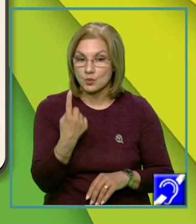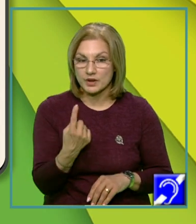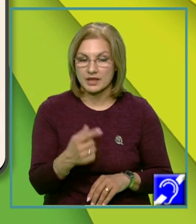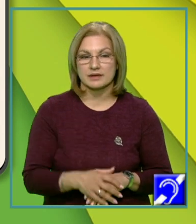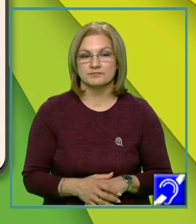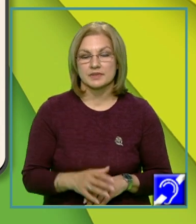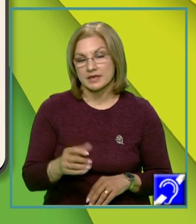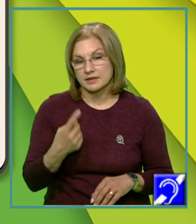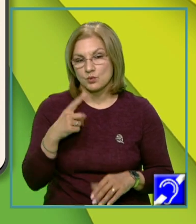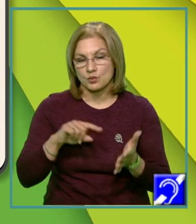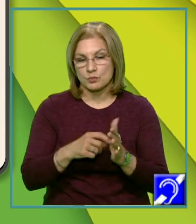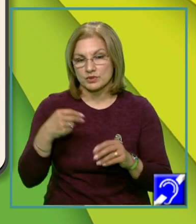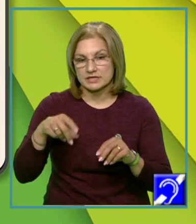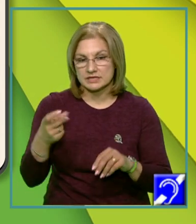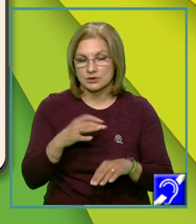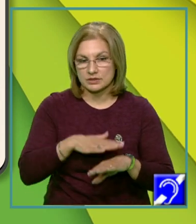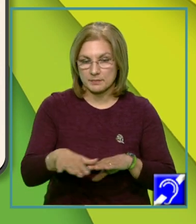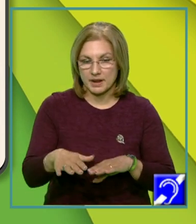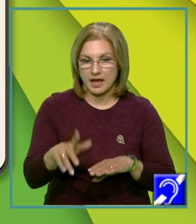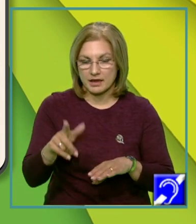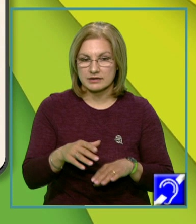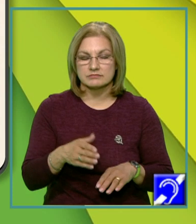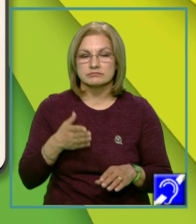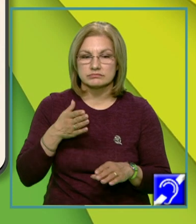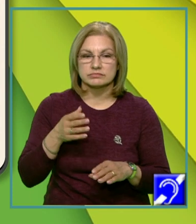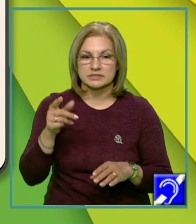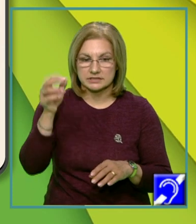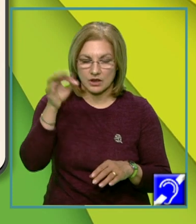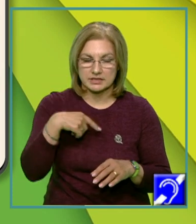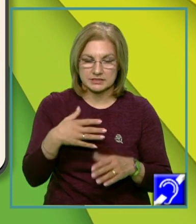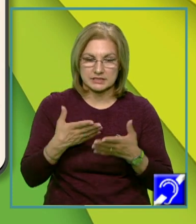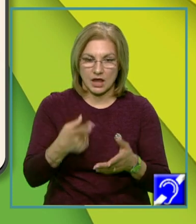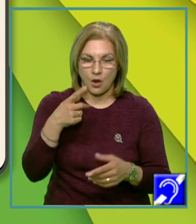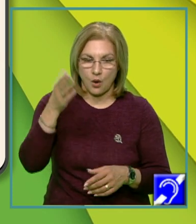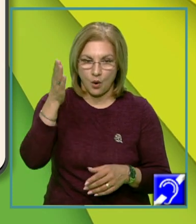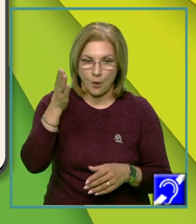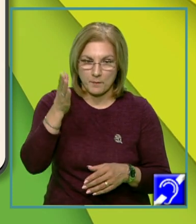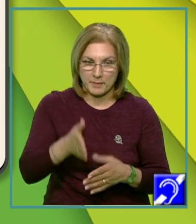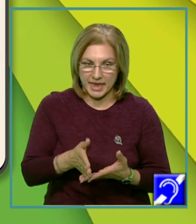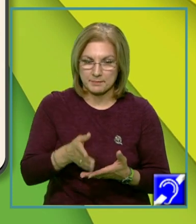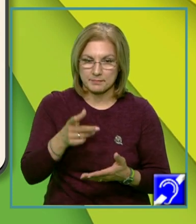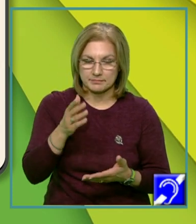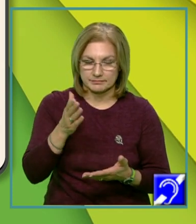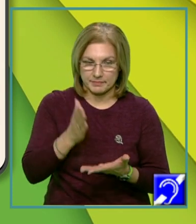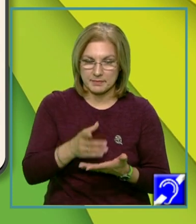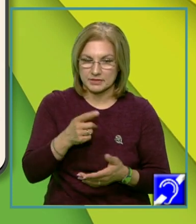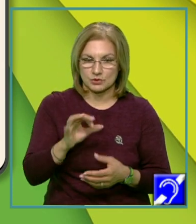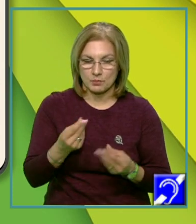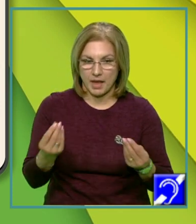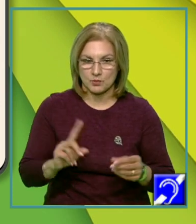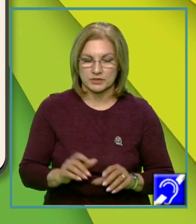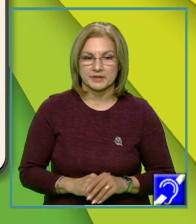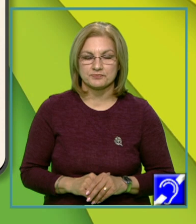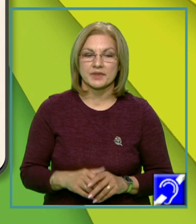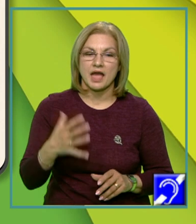print un punct exterior unui plan ducem Pe planul dat o singură perpendiculară și nu mai multe o altă